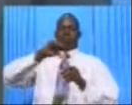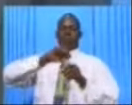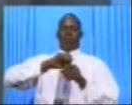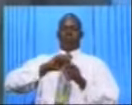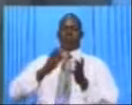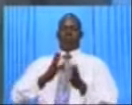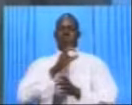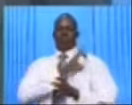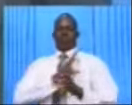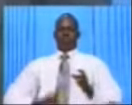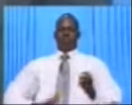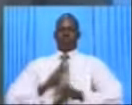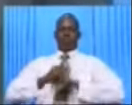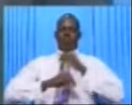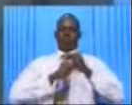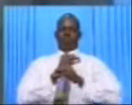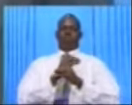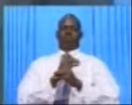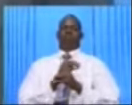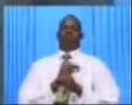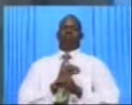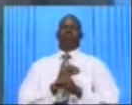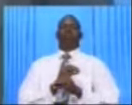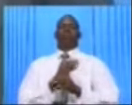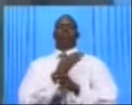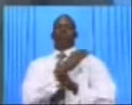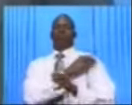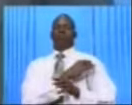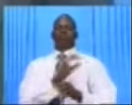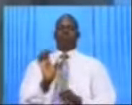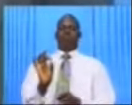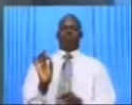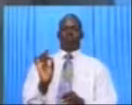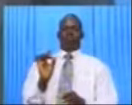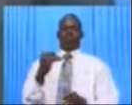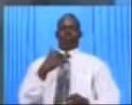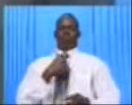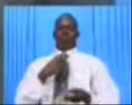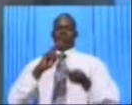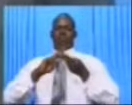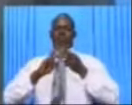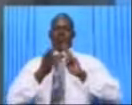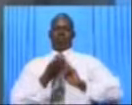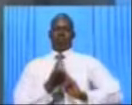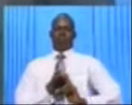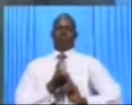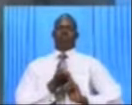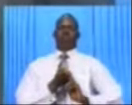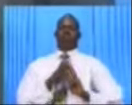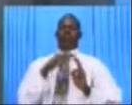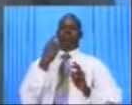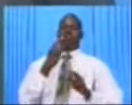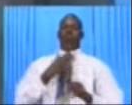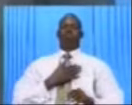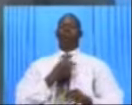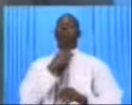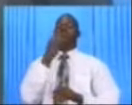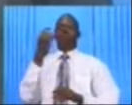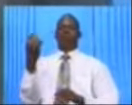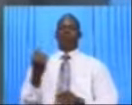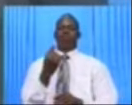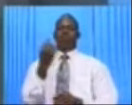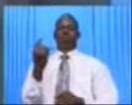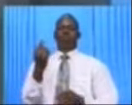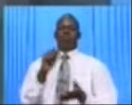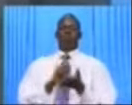de la géophysique. Et il se trouve que j'avais un collègue et ami qui me disait toujours «